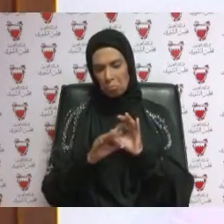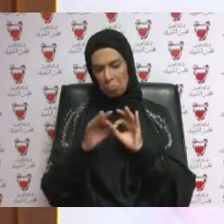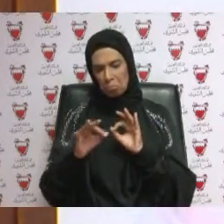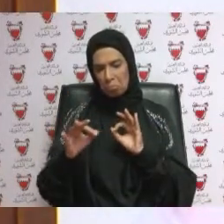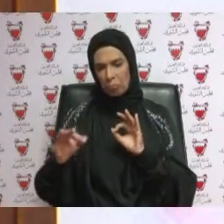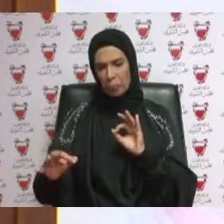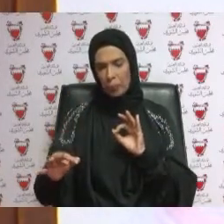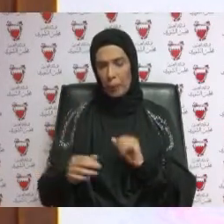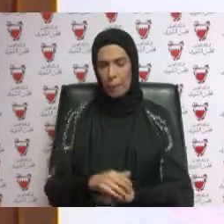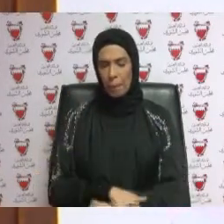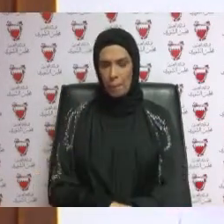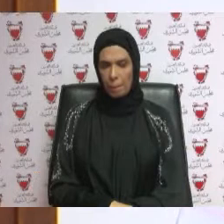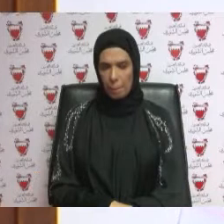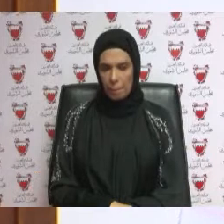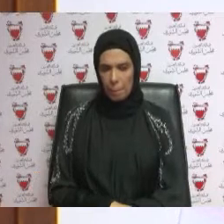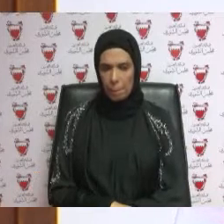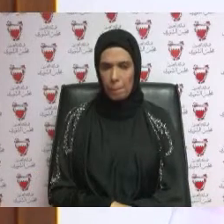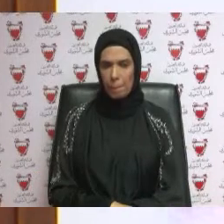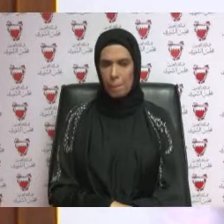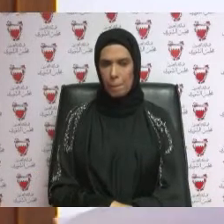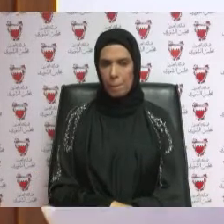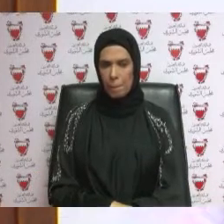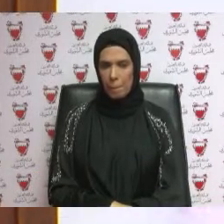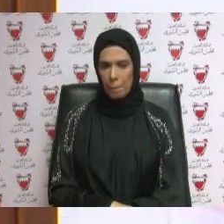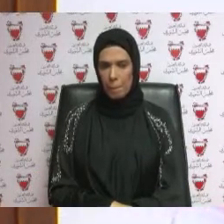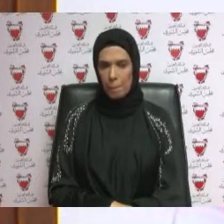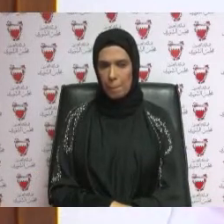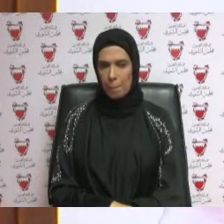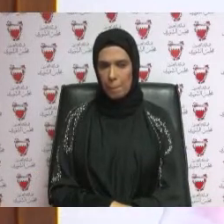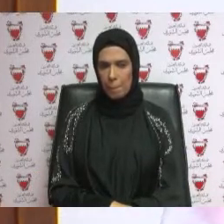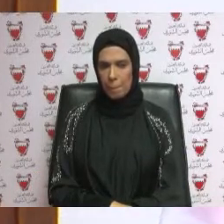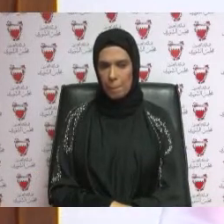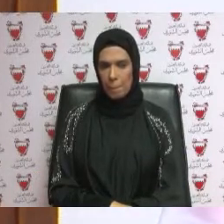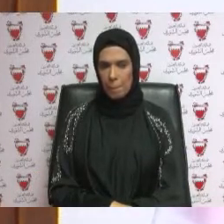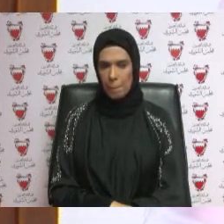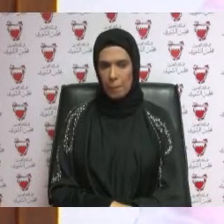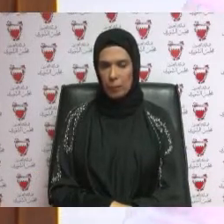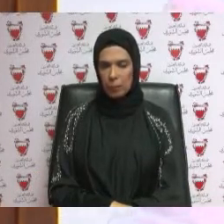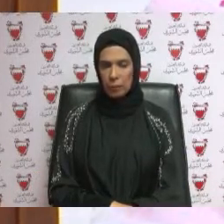وأرجو أن يحظى بنقاش مستفيض من قبلكم.